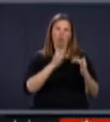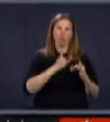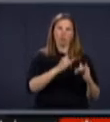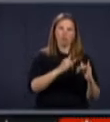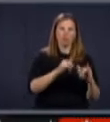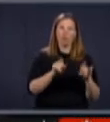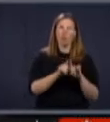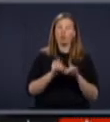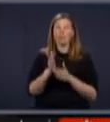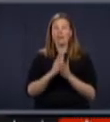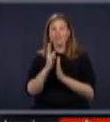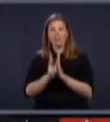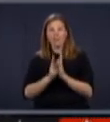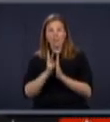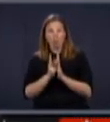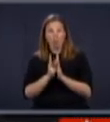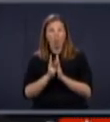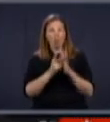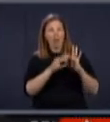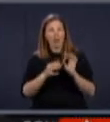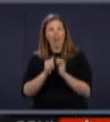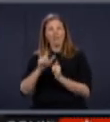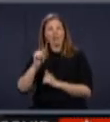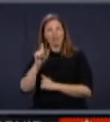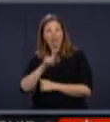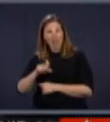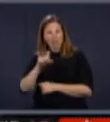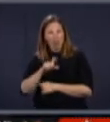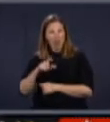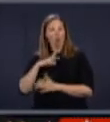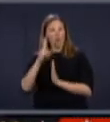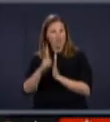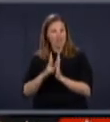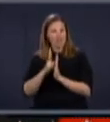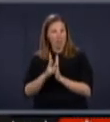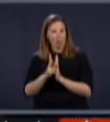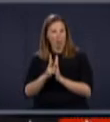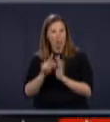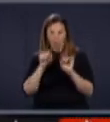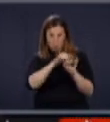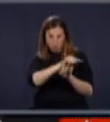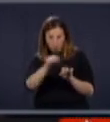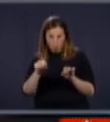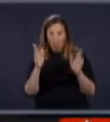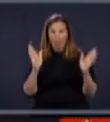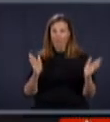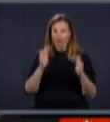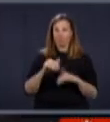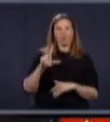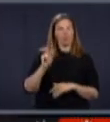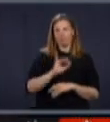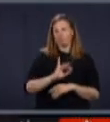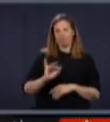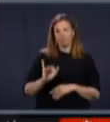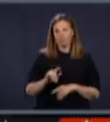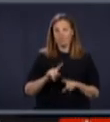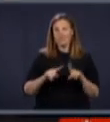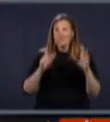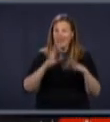capsules, il y a sur Télé-Québec aussi des vidéos, mais c'est pas idéal. C'est pas idéal, c'est certain, mais c'est la